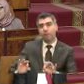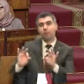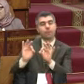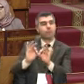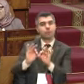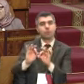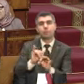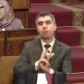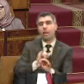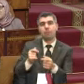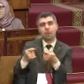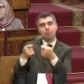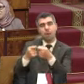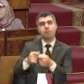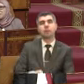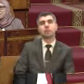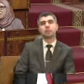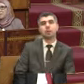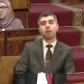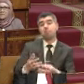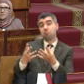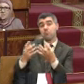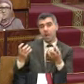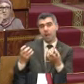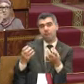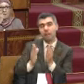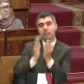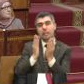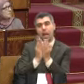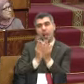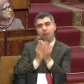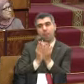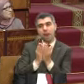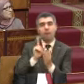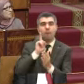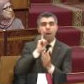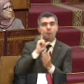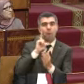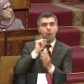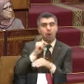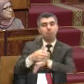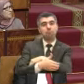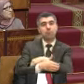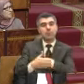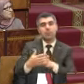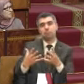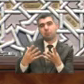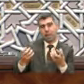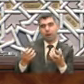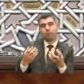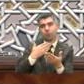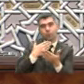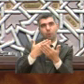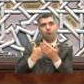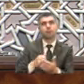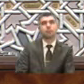لم تشهده المنطقه من قبل، وبالتالي اغلب هؤلاء الطلبه والطالبات كينحضروا من هذه الاسر الهشه الضعيفه. شكرا السيده النائبه. انتهى